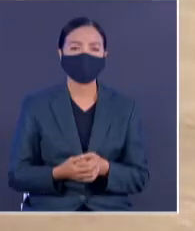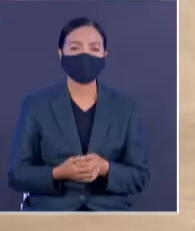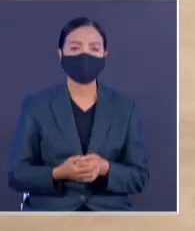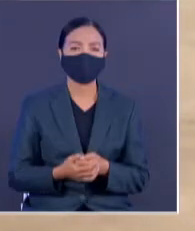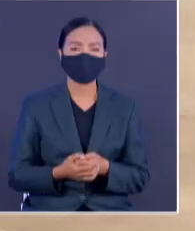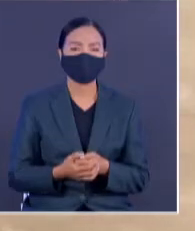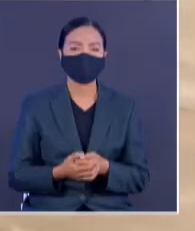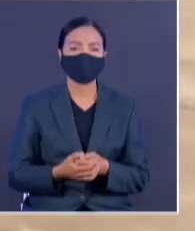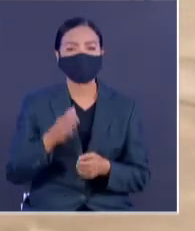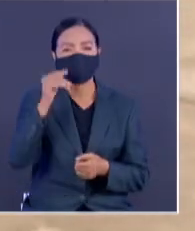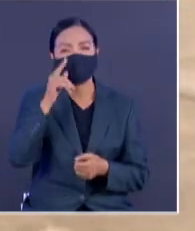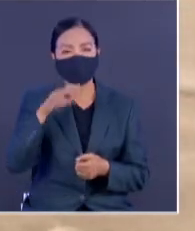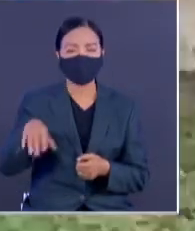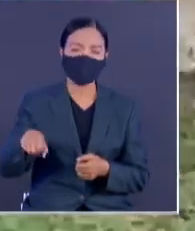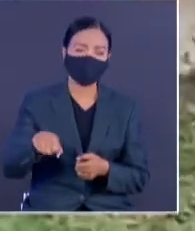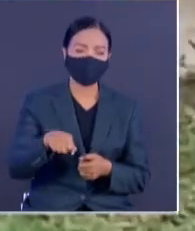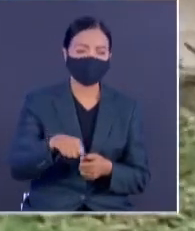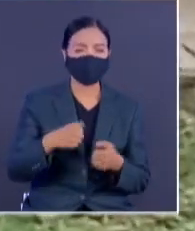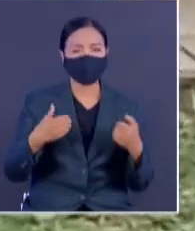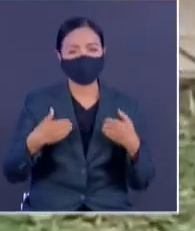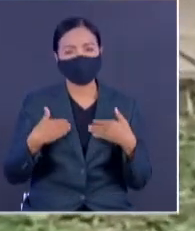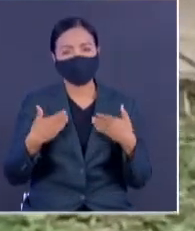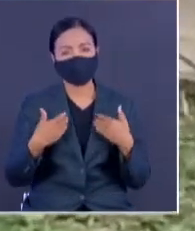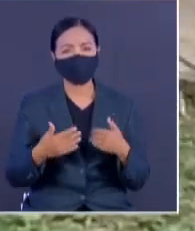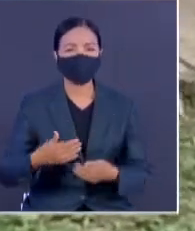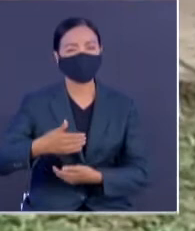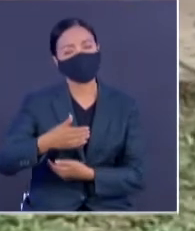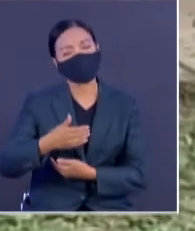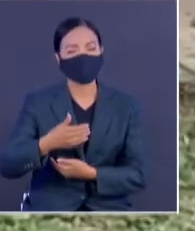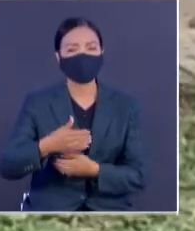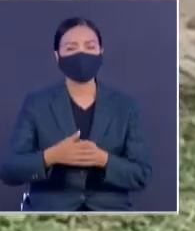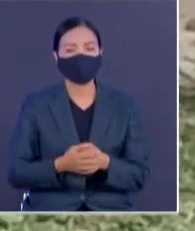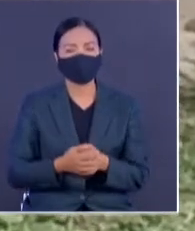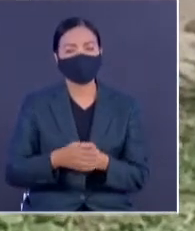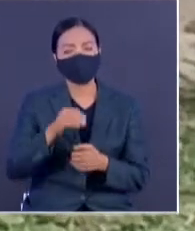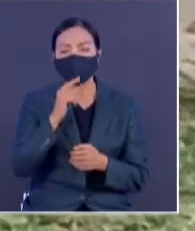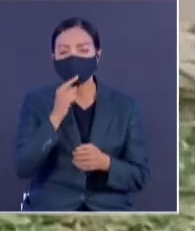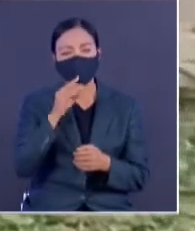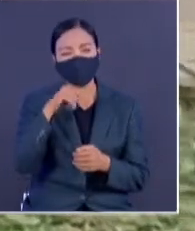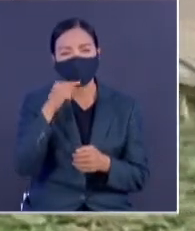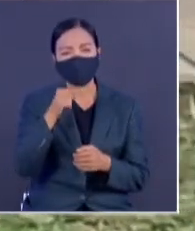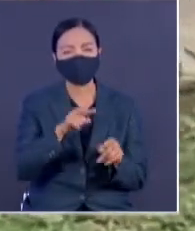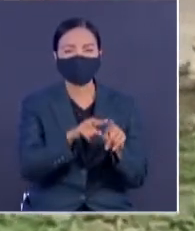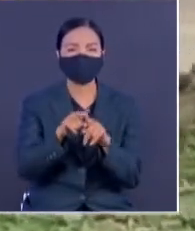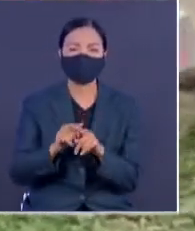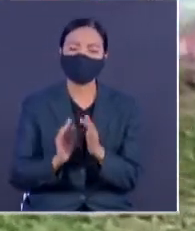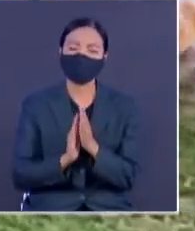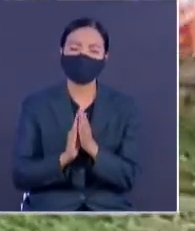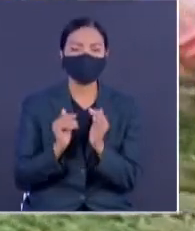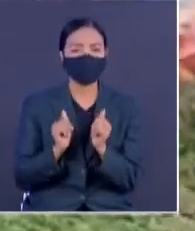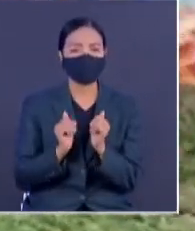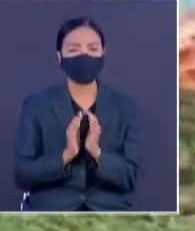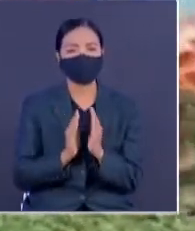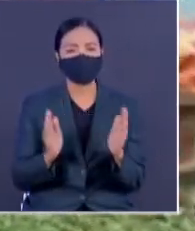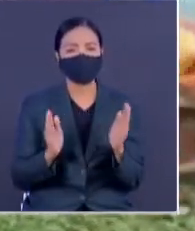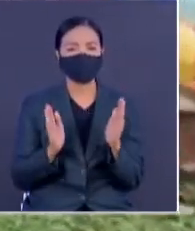านนะคะนอกจากจะดีใจแล้วได้รับลูกกลับเข้าสู่อ้อมกอดต่างพูดเป็นเสียงเดียวกันนะคะบอกว่าขอชื่นชมจริงๆขอบ